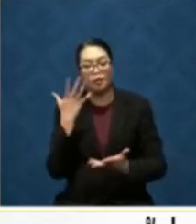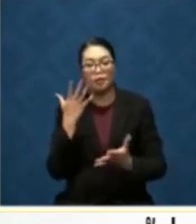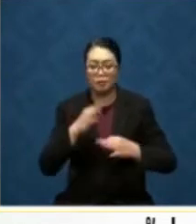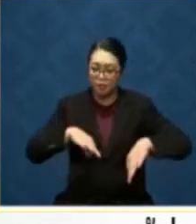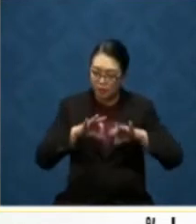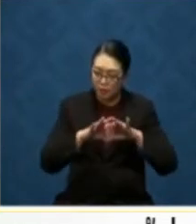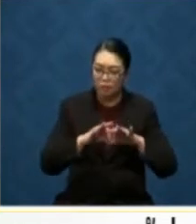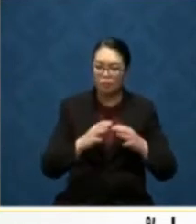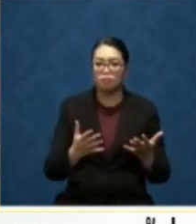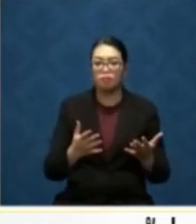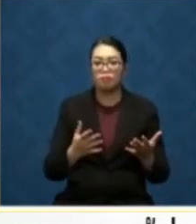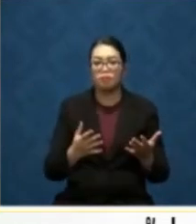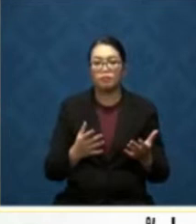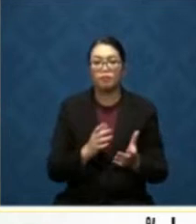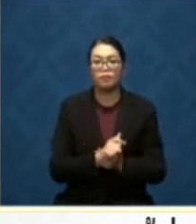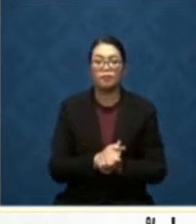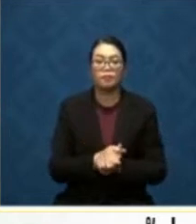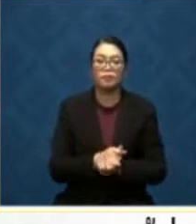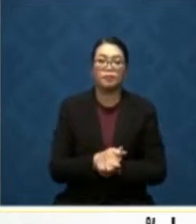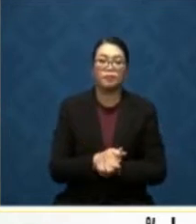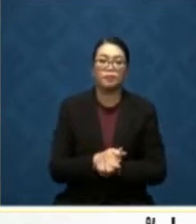ที่สำคัญของ